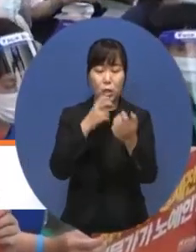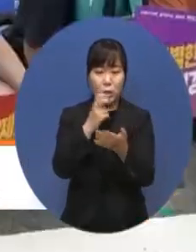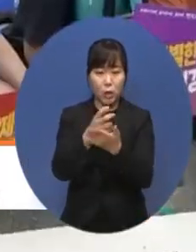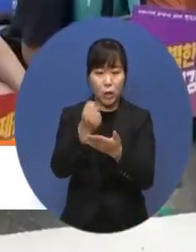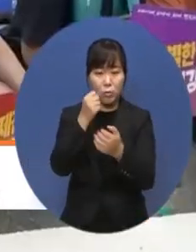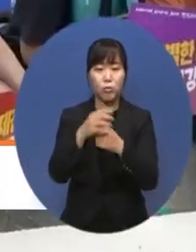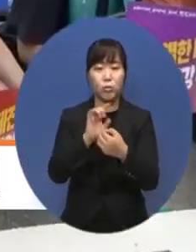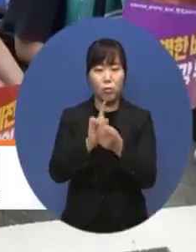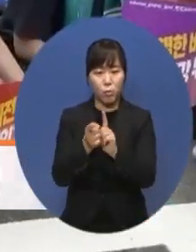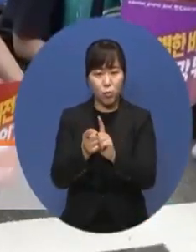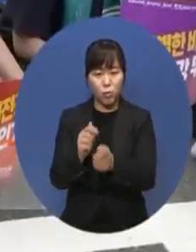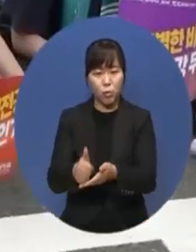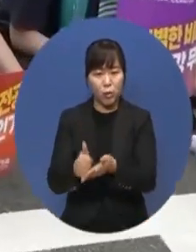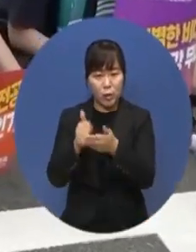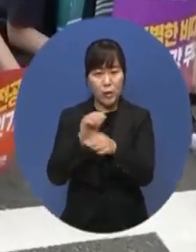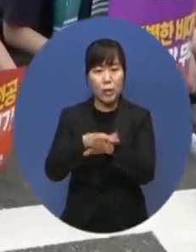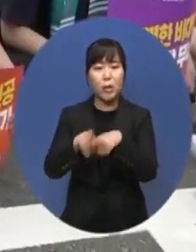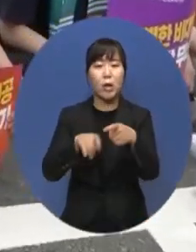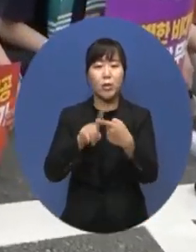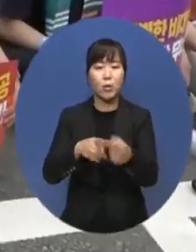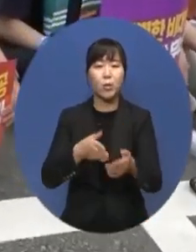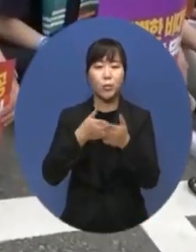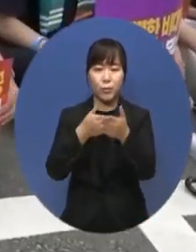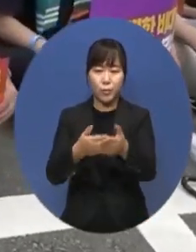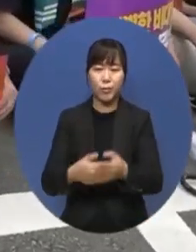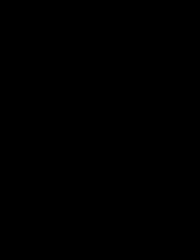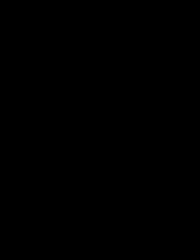존중 을 실현해 나갈 것을 요구했습니다